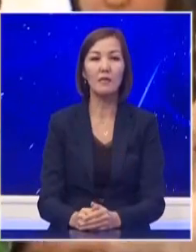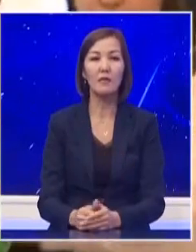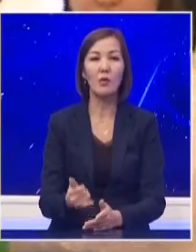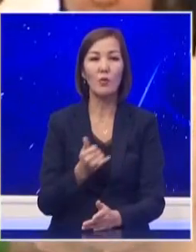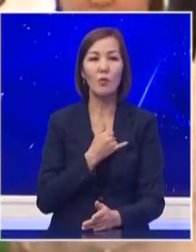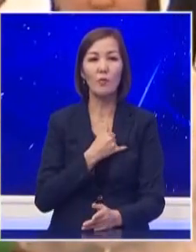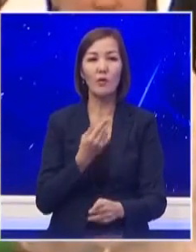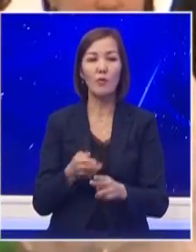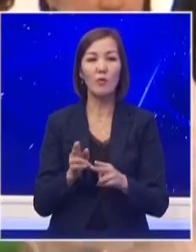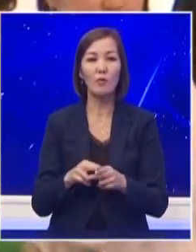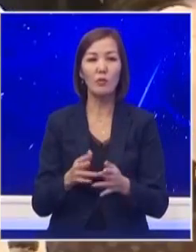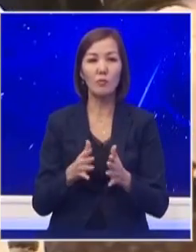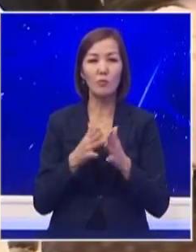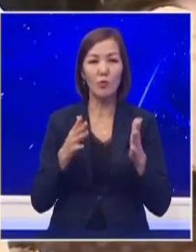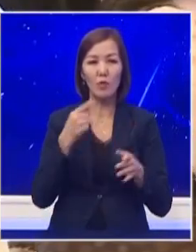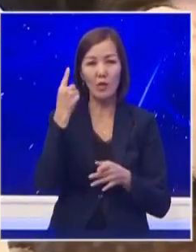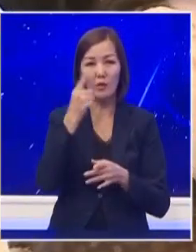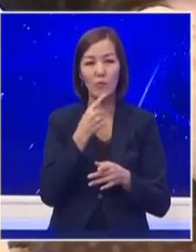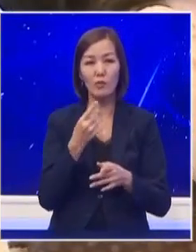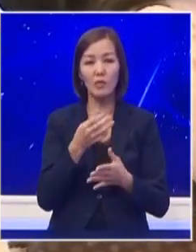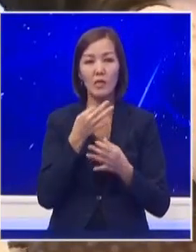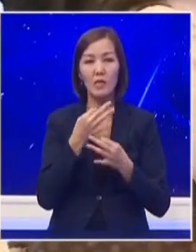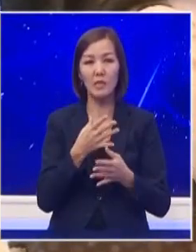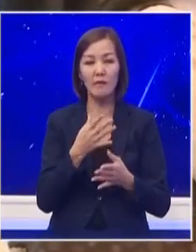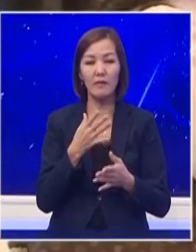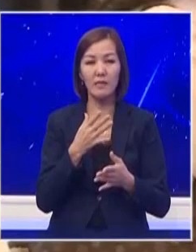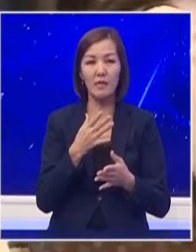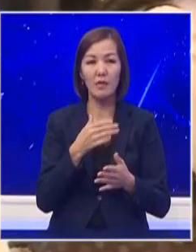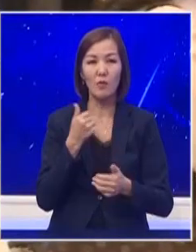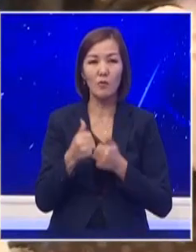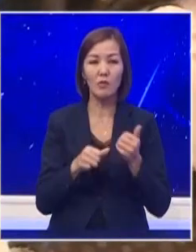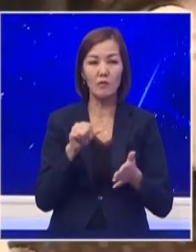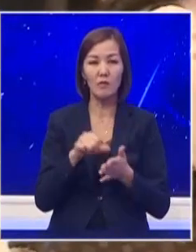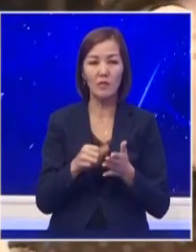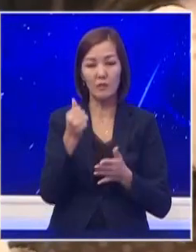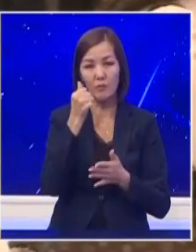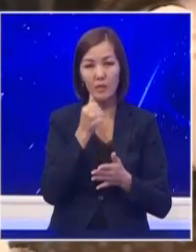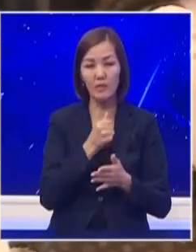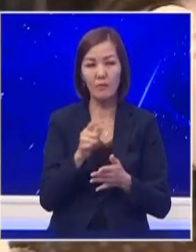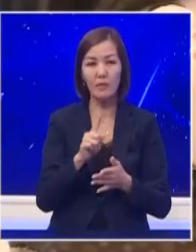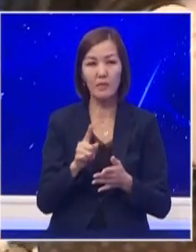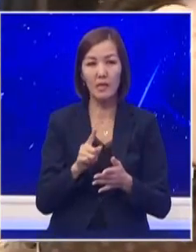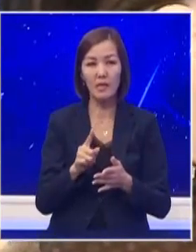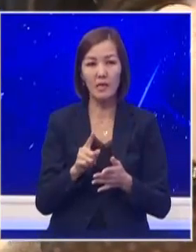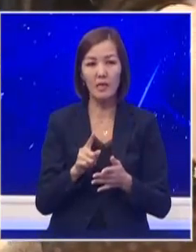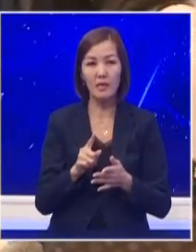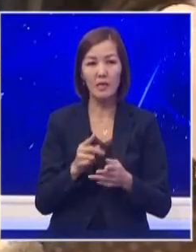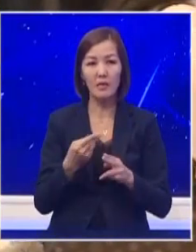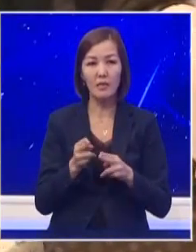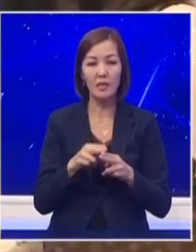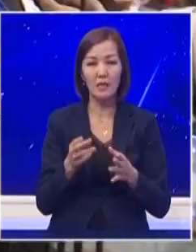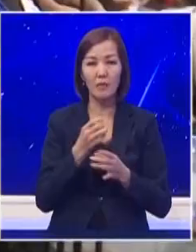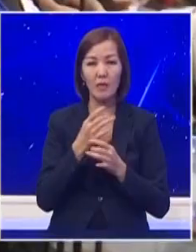меня просто очень много эмоций Мне очень нравится участвовать в этом конкурсе Спасибо за это